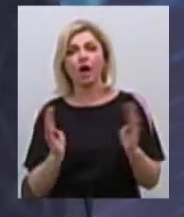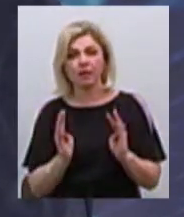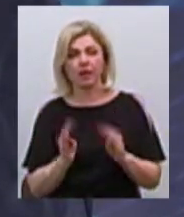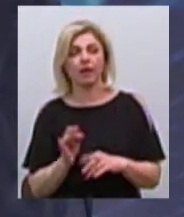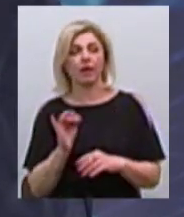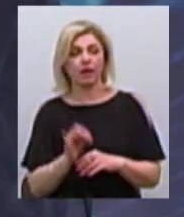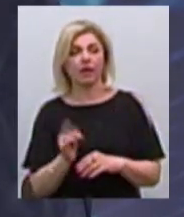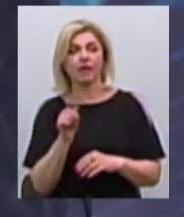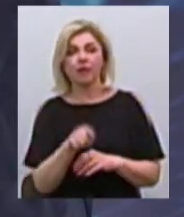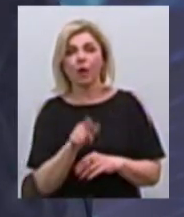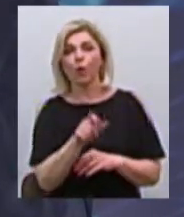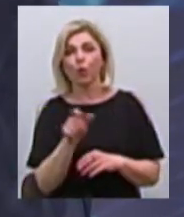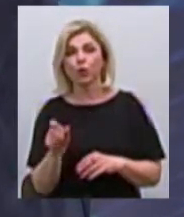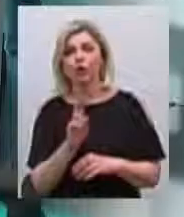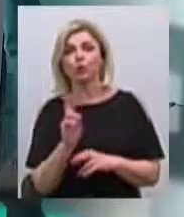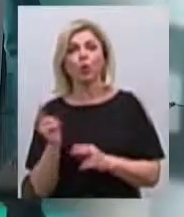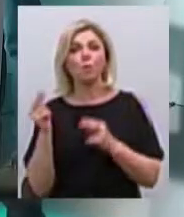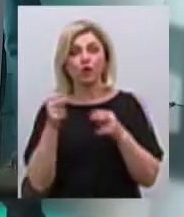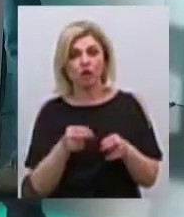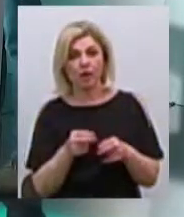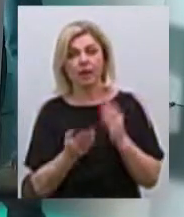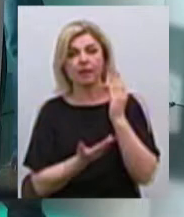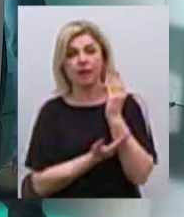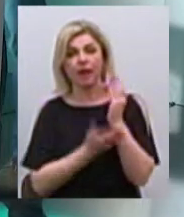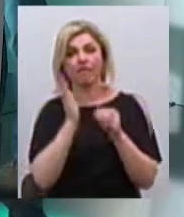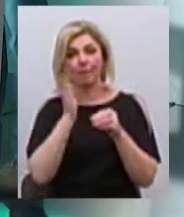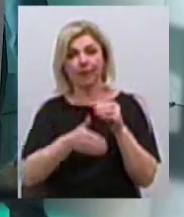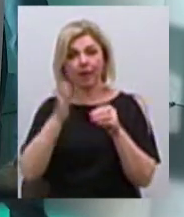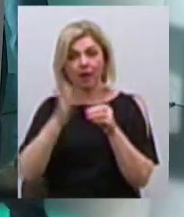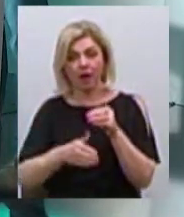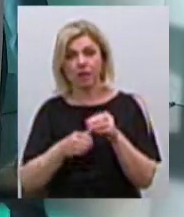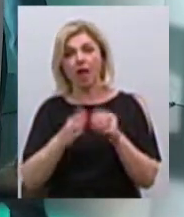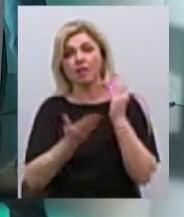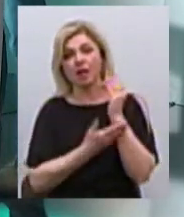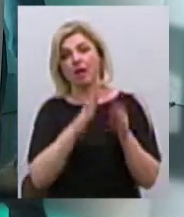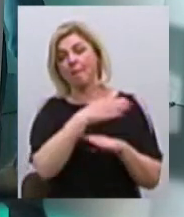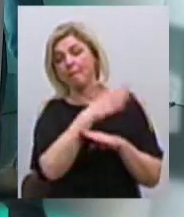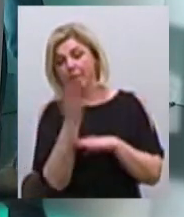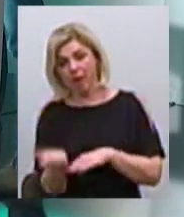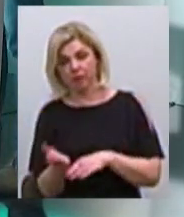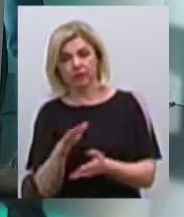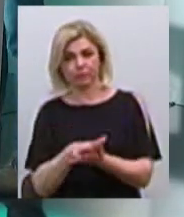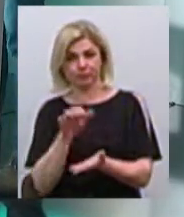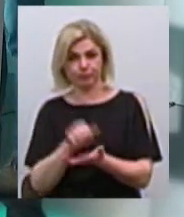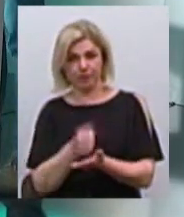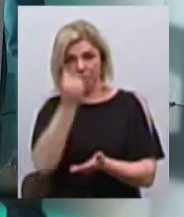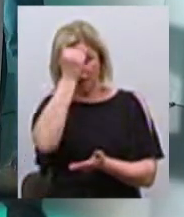те люди, которые приезжают, пилят деревья, они падают и разрушают памятники.